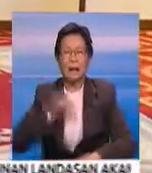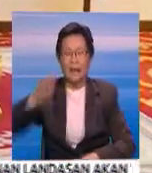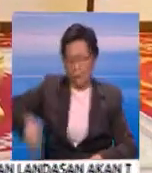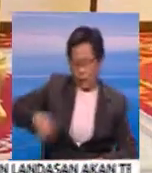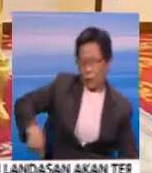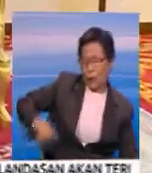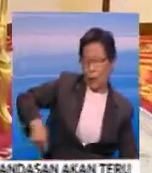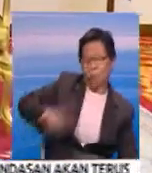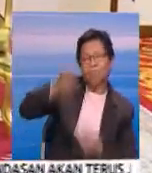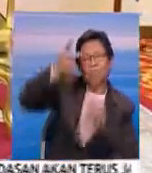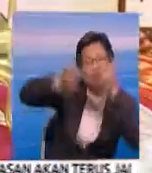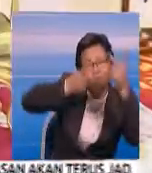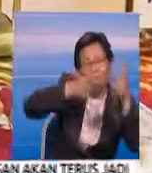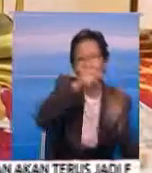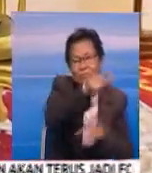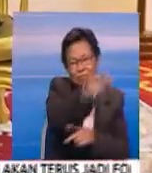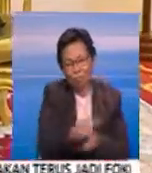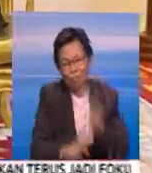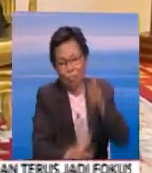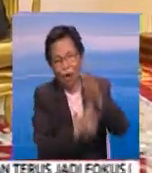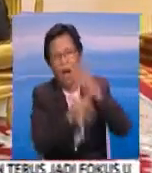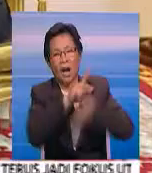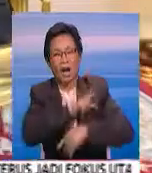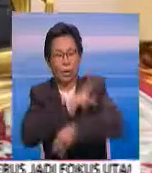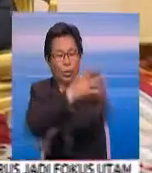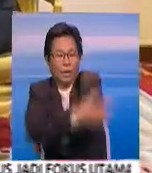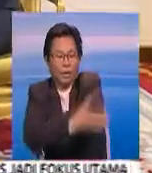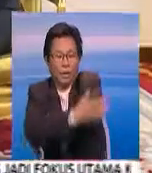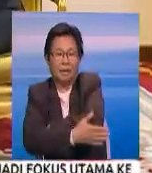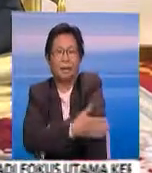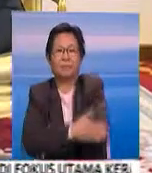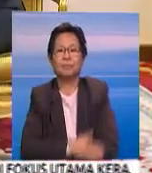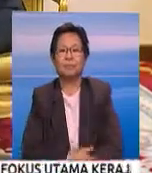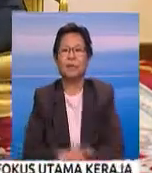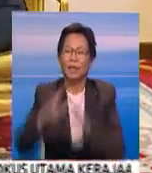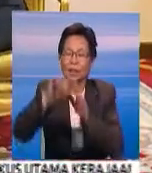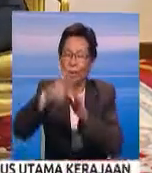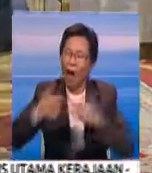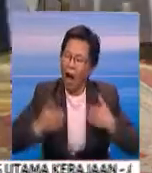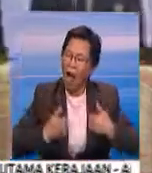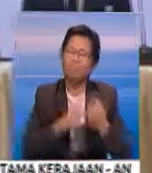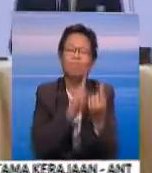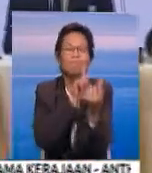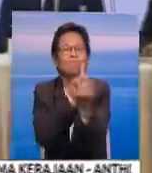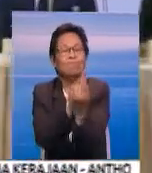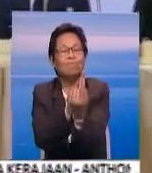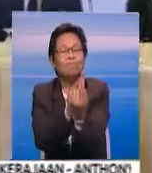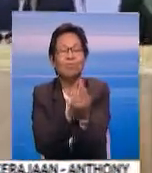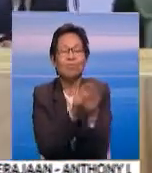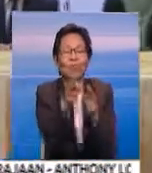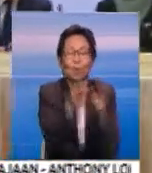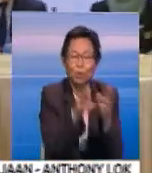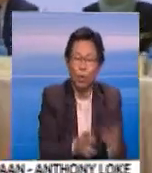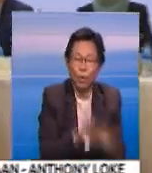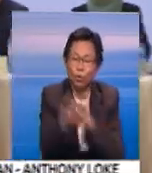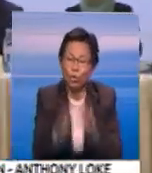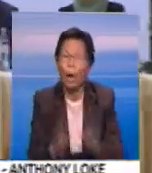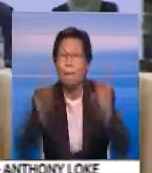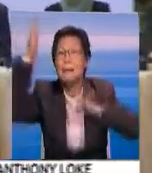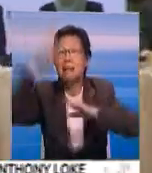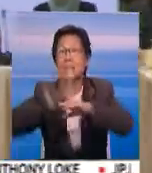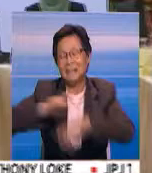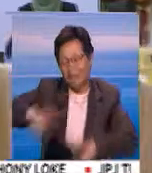Sey Chum, yang juga pemangku Ketua Negara. Beliau kemudiannya mengadakan pertemuan dengan usahawan Malaysia di